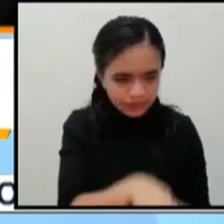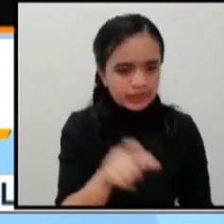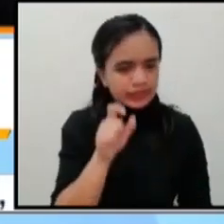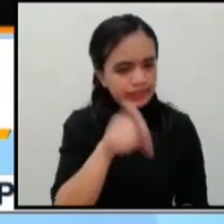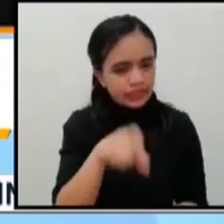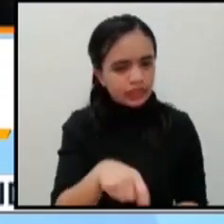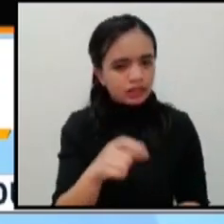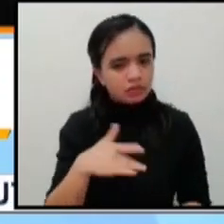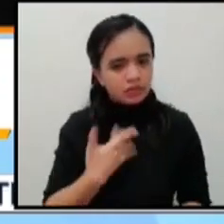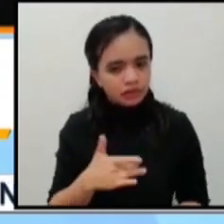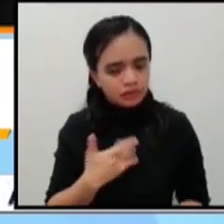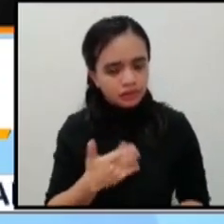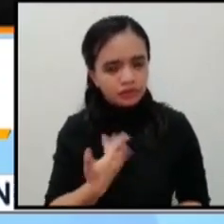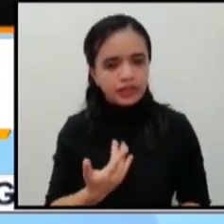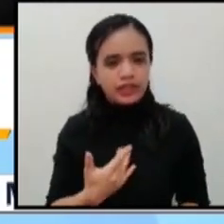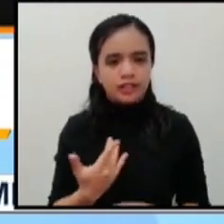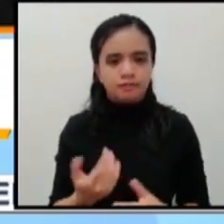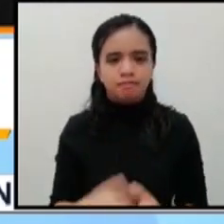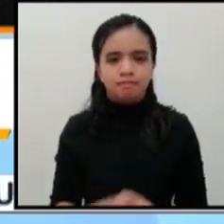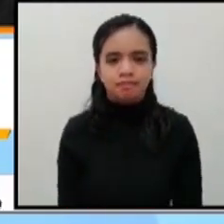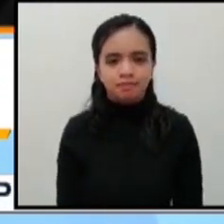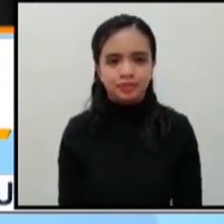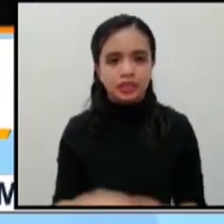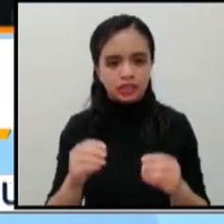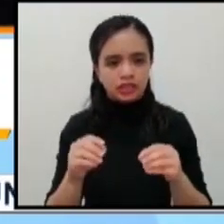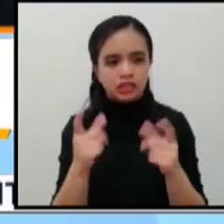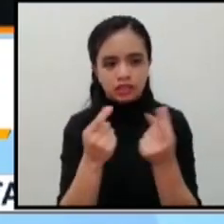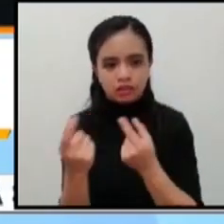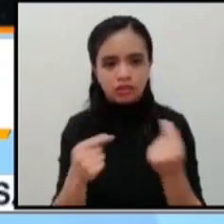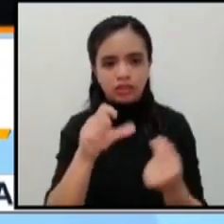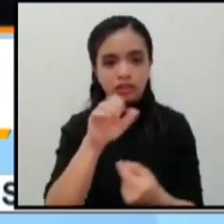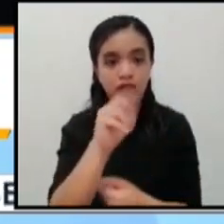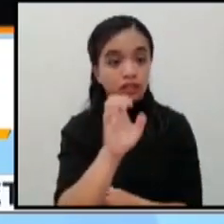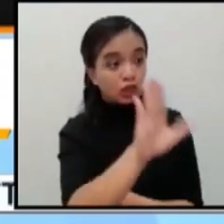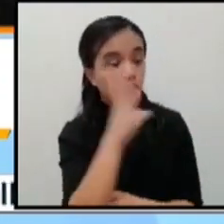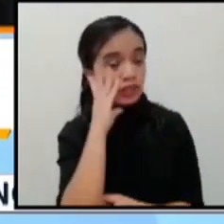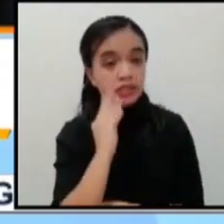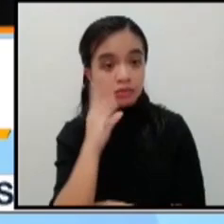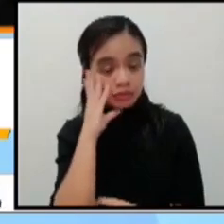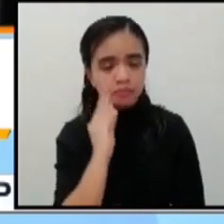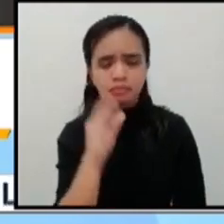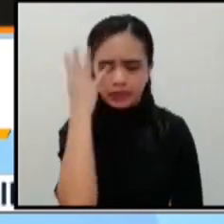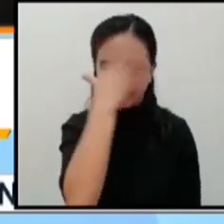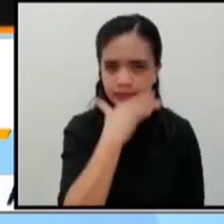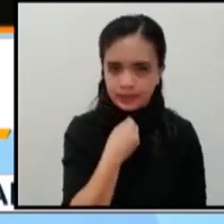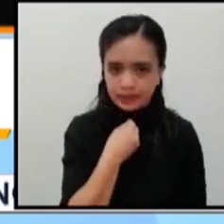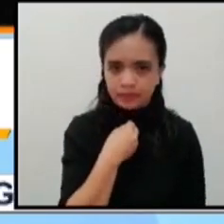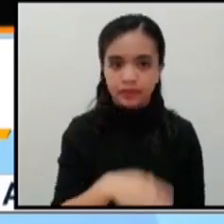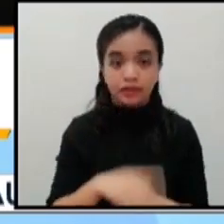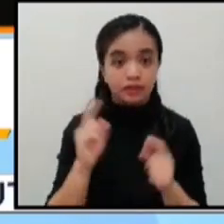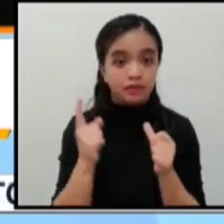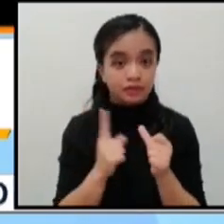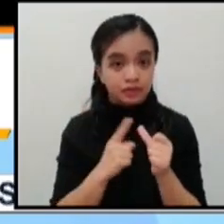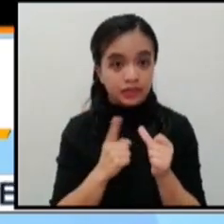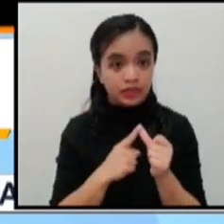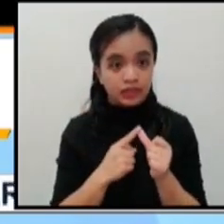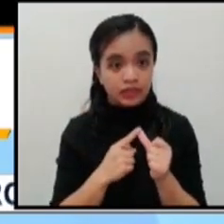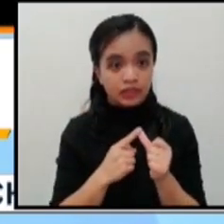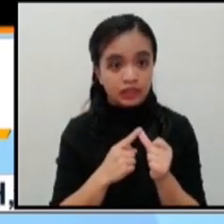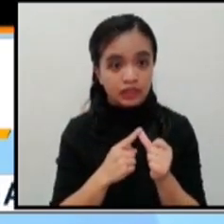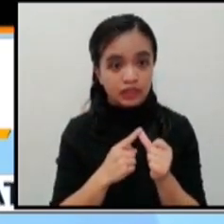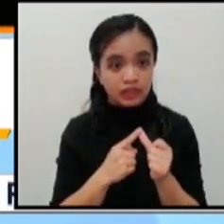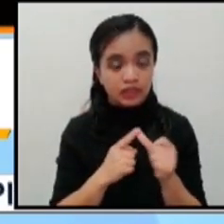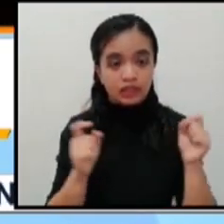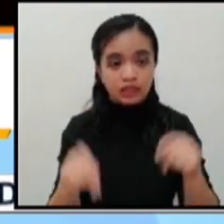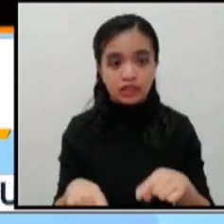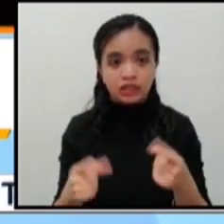ko sa'yong eksena. So yung experience po, maganda po siya. Unang-una, nasa ganitong gawain ka,